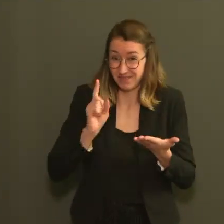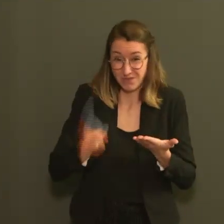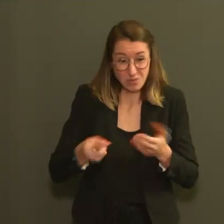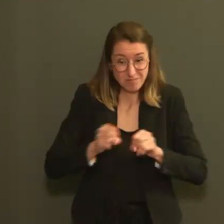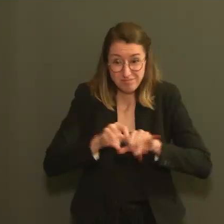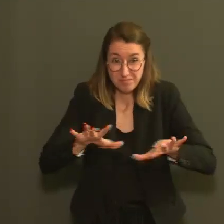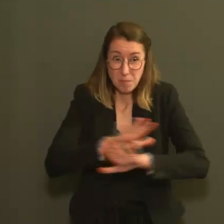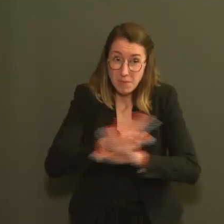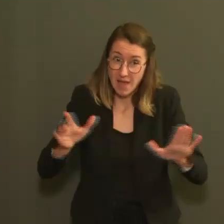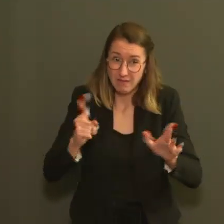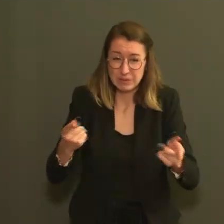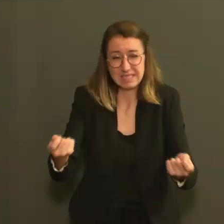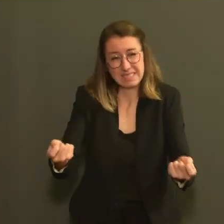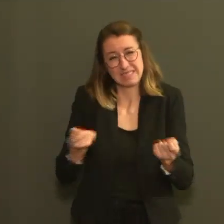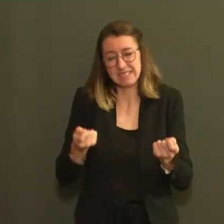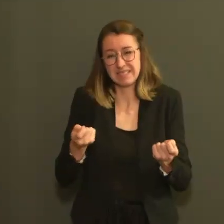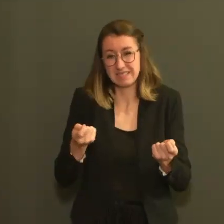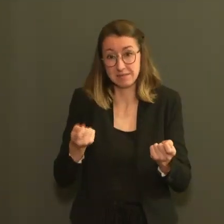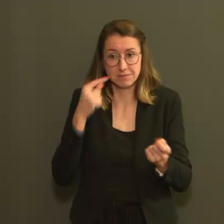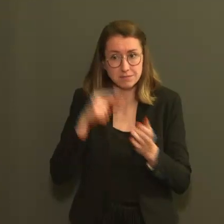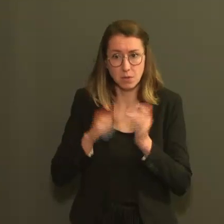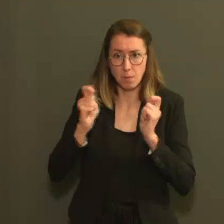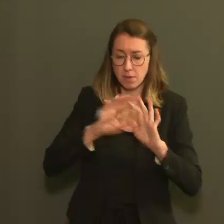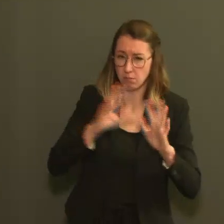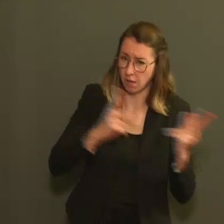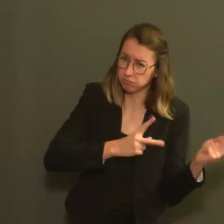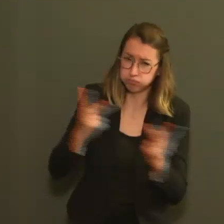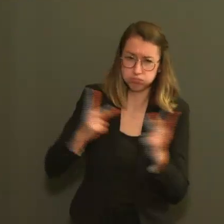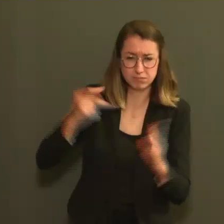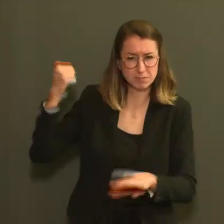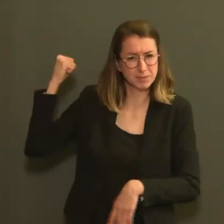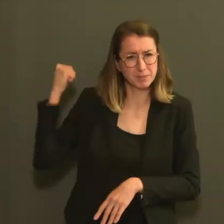Les décès que nous avons à déplorer augmentent eux aussi.